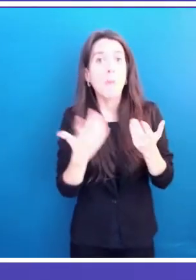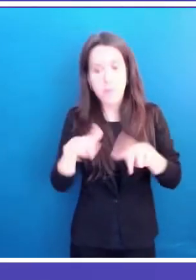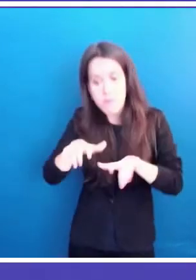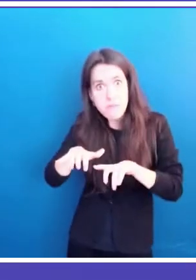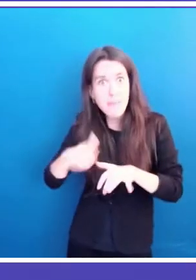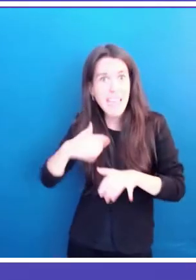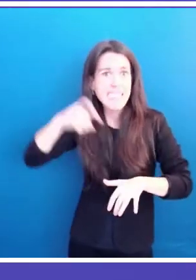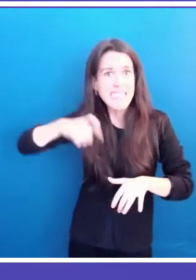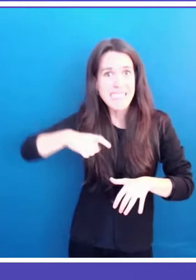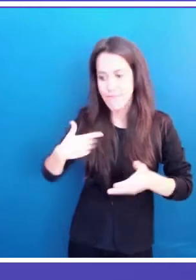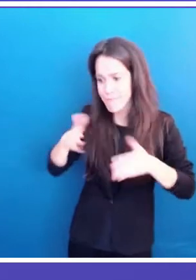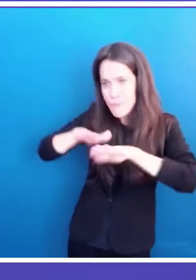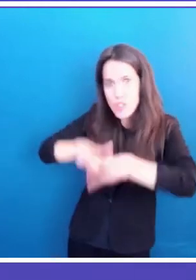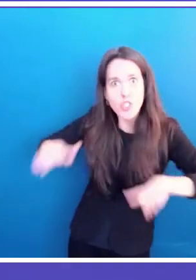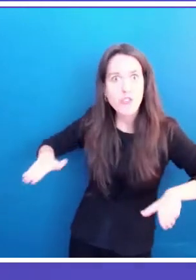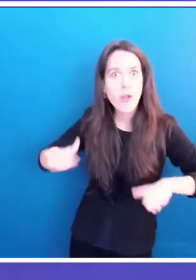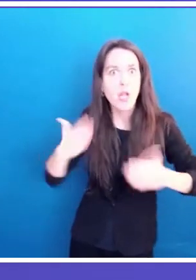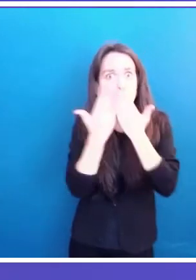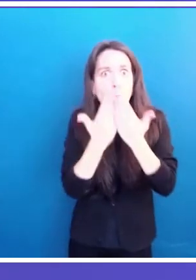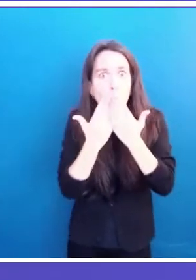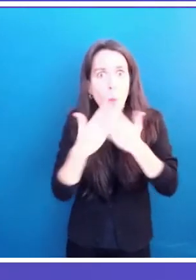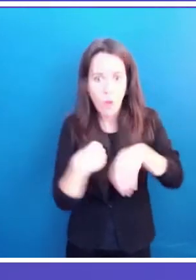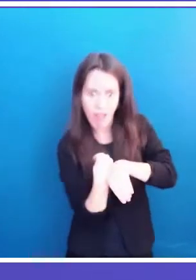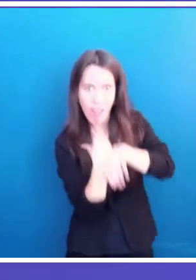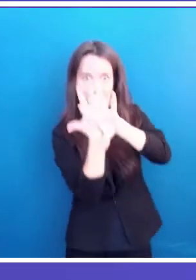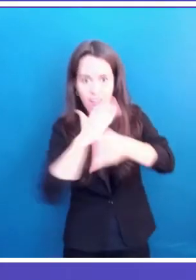المرأة بهذا الشكل يمكنها أن تدفع الإيجار